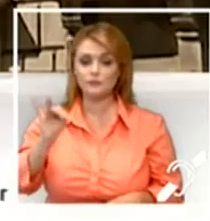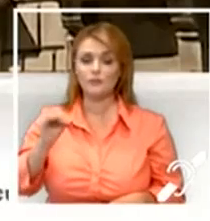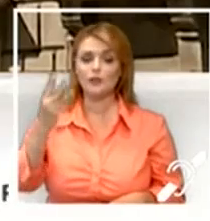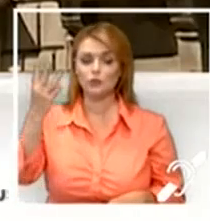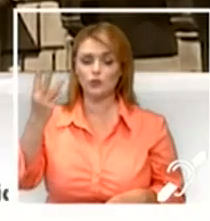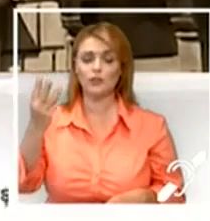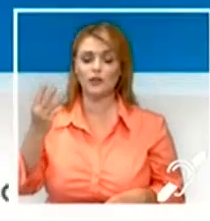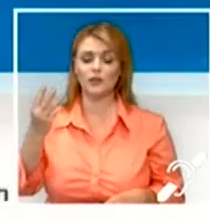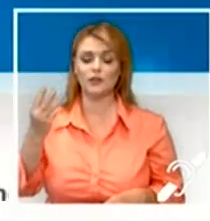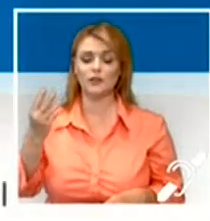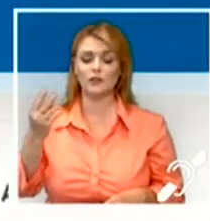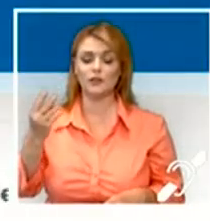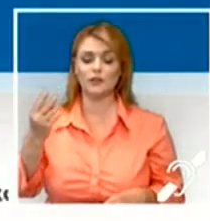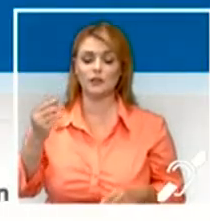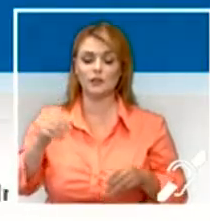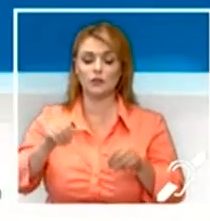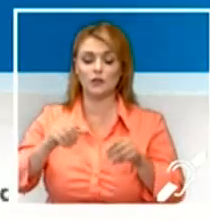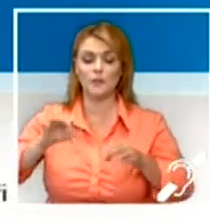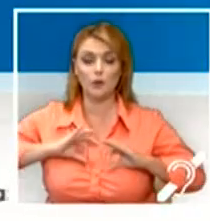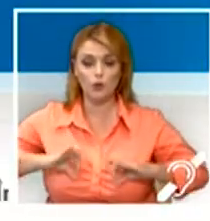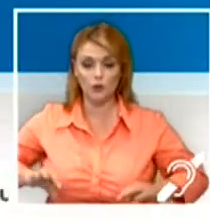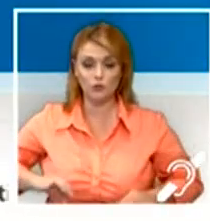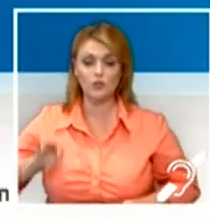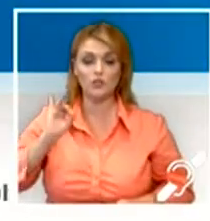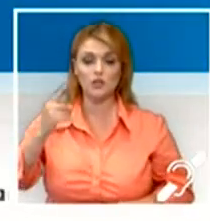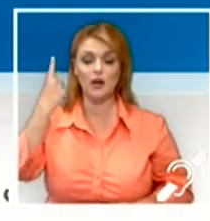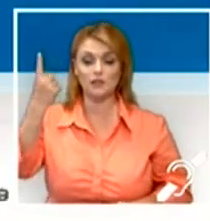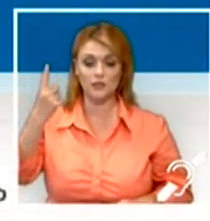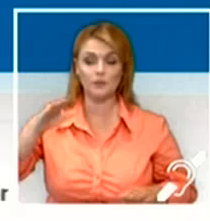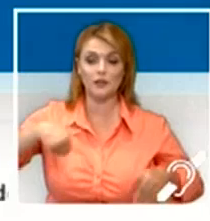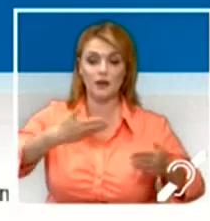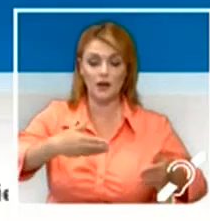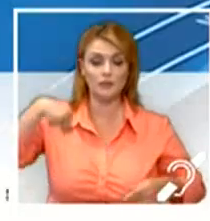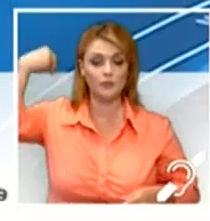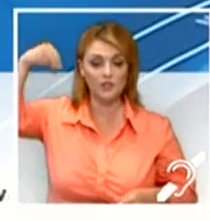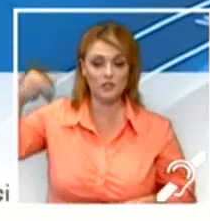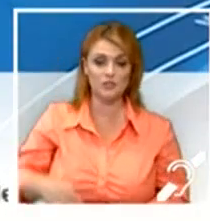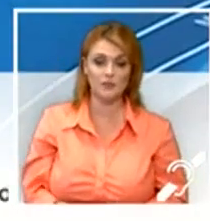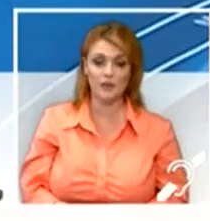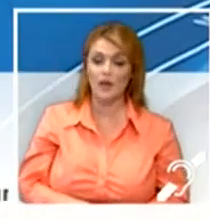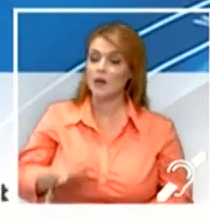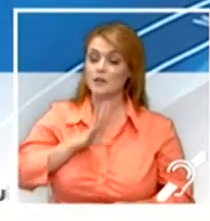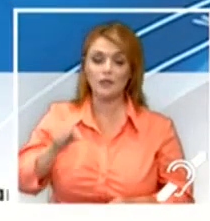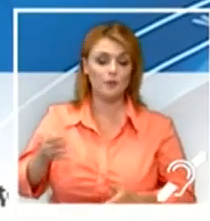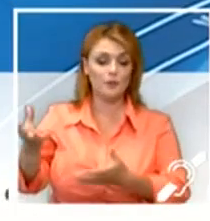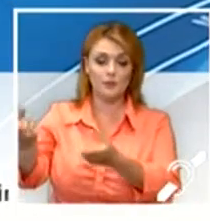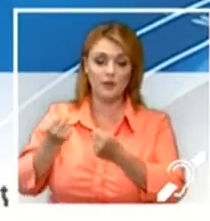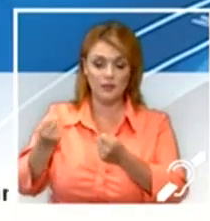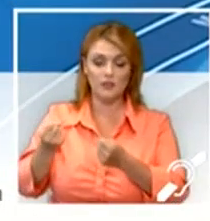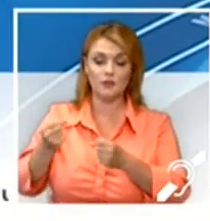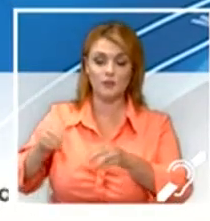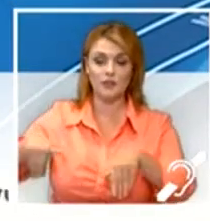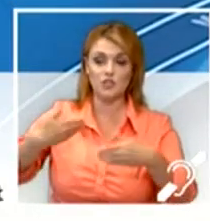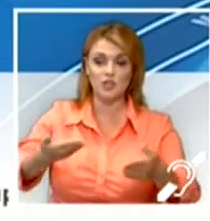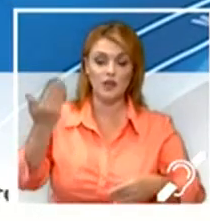Moldova. Totodată a fost respinsă cererea adunării populare a Găgăuziei de a i se oferi 5 locuri în Parlament.